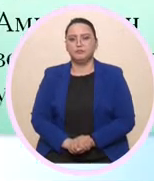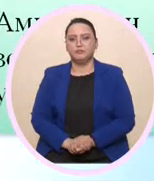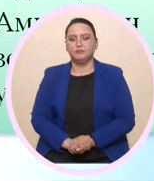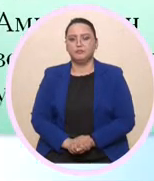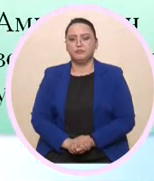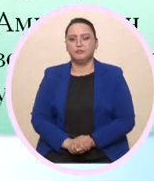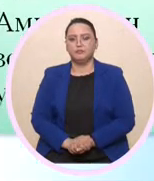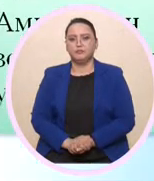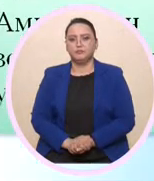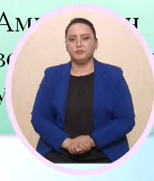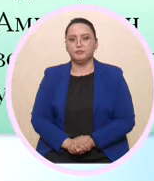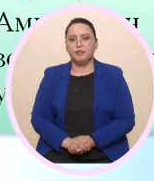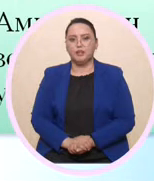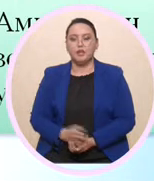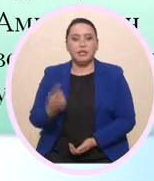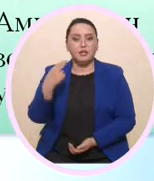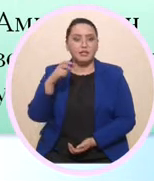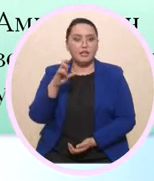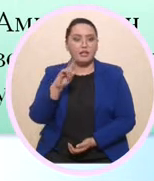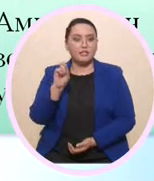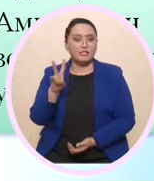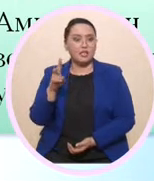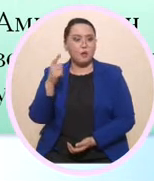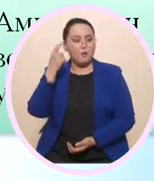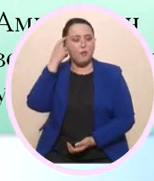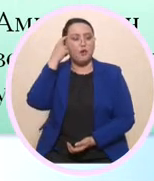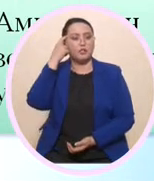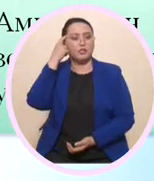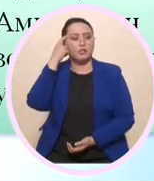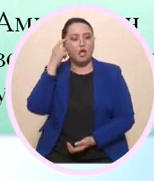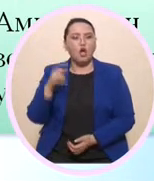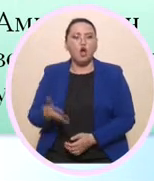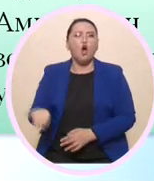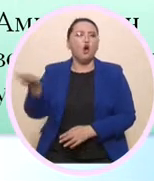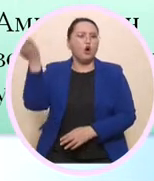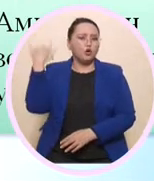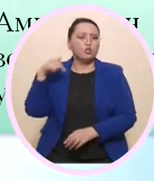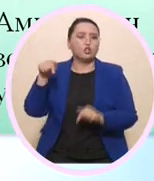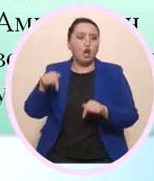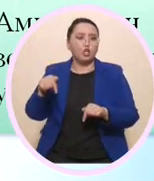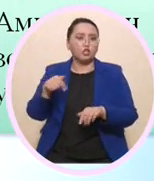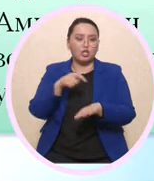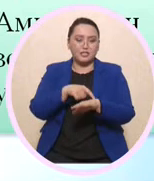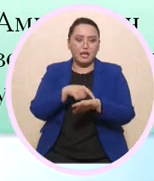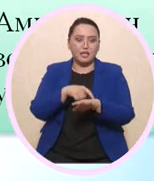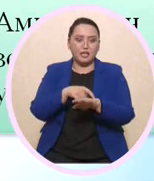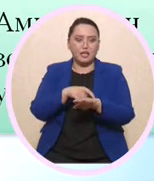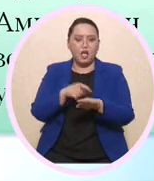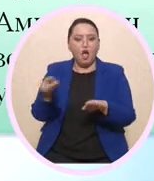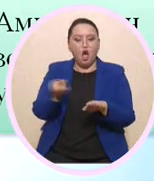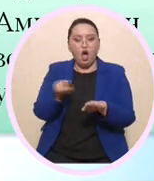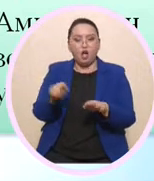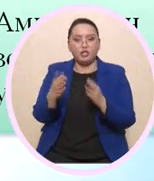За энэ хүү Дэнзэн өвгний бодол өнгөрсөн одоо цагийн хооронд нь харьцуулсан жишээ харьцуулсан